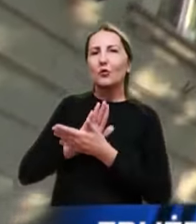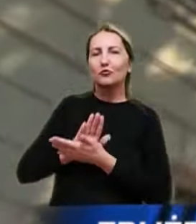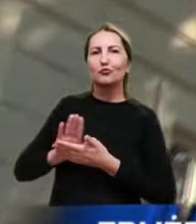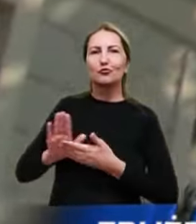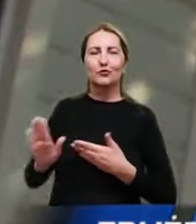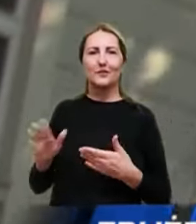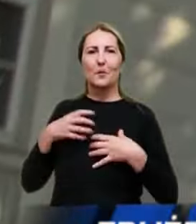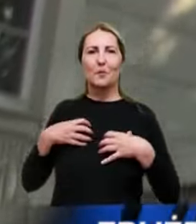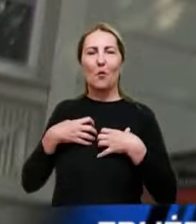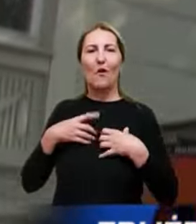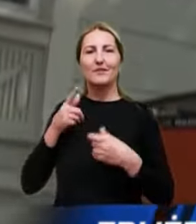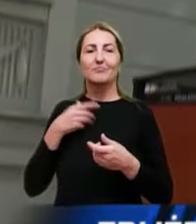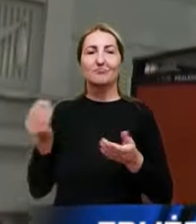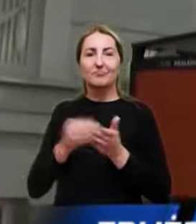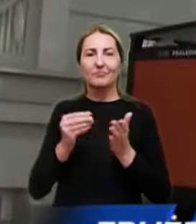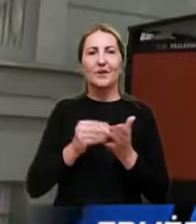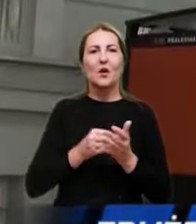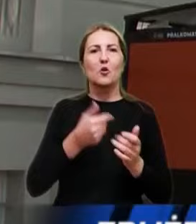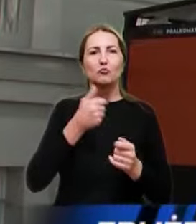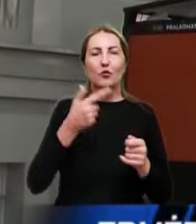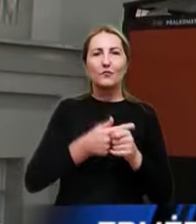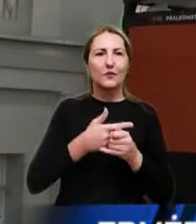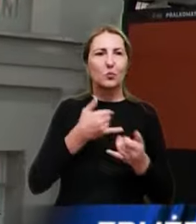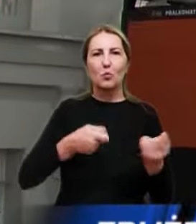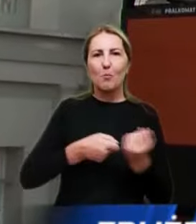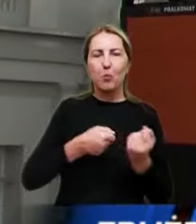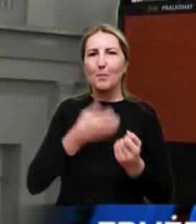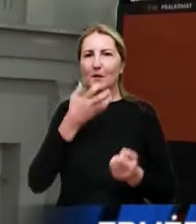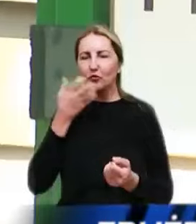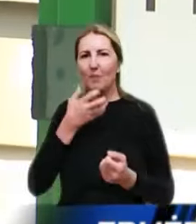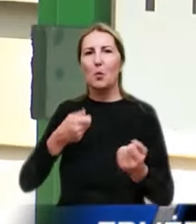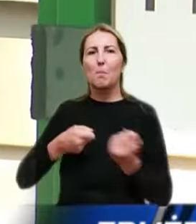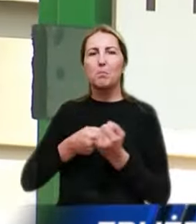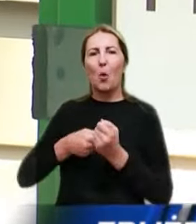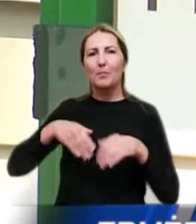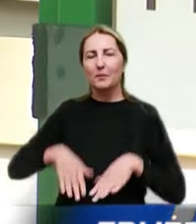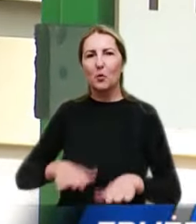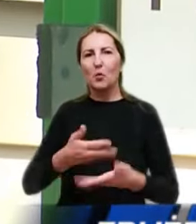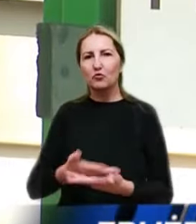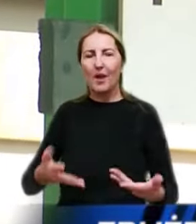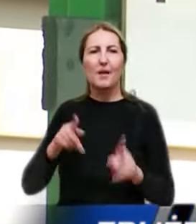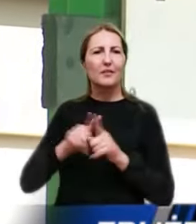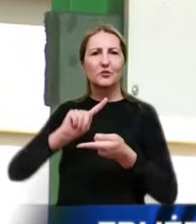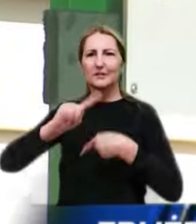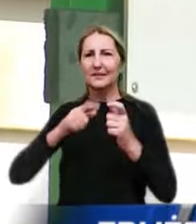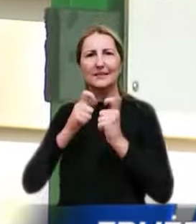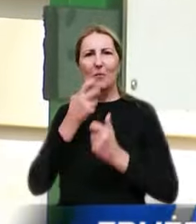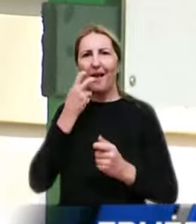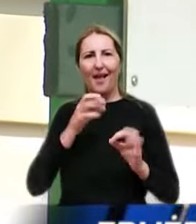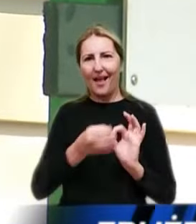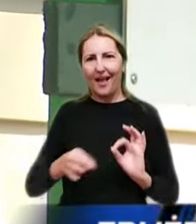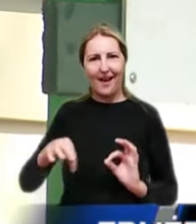pomp gruntowych, pomp ciepła. Przerobiliśmy całą instalację energetyczną tutaj w bazylice. Jesteśmy na